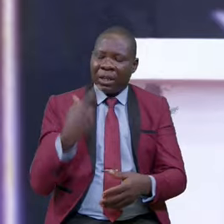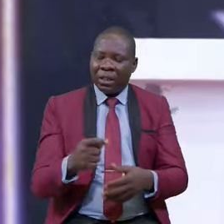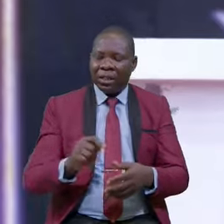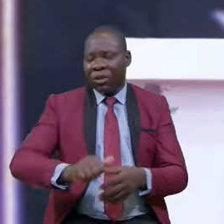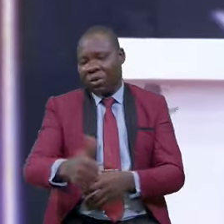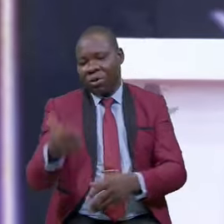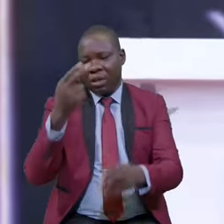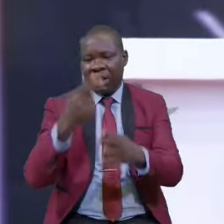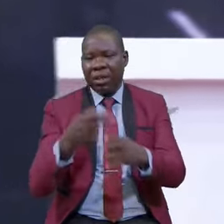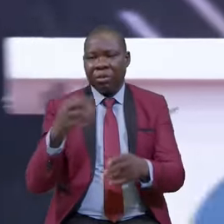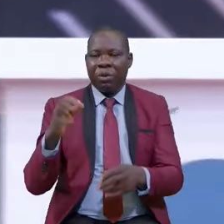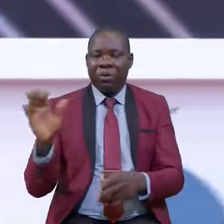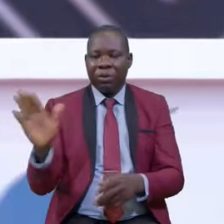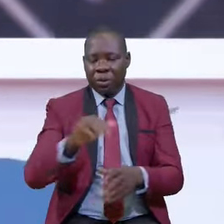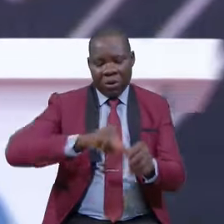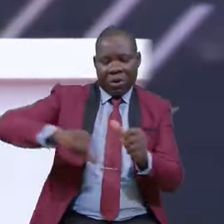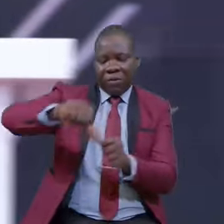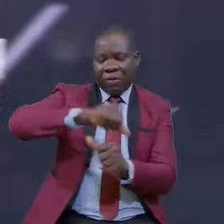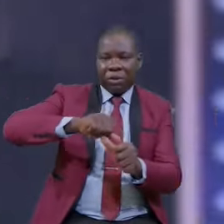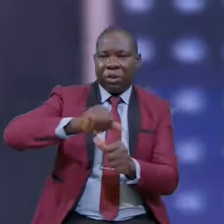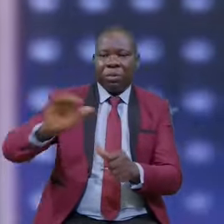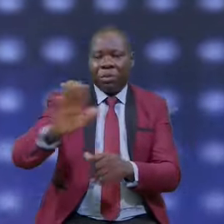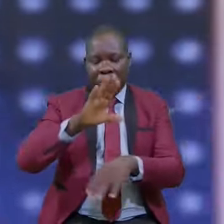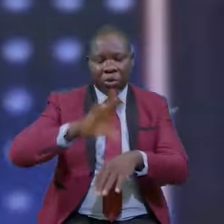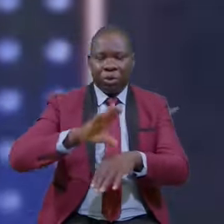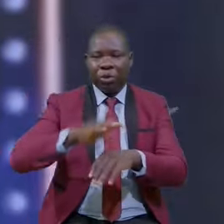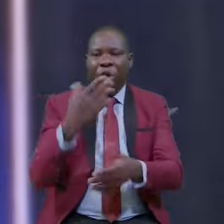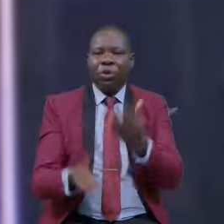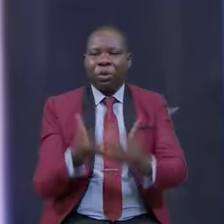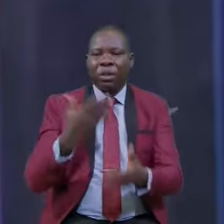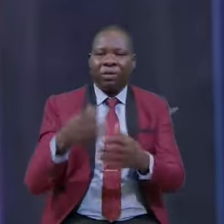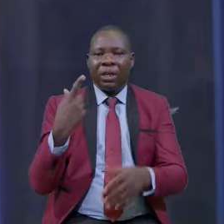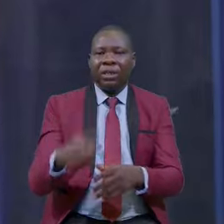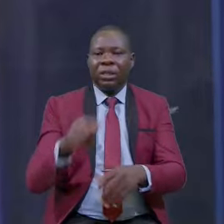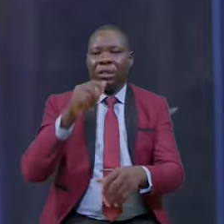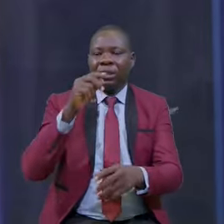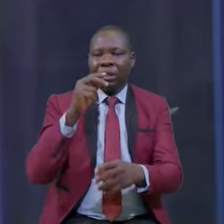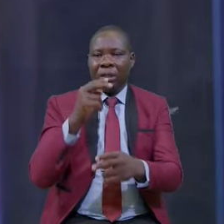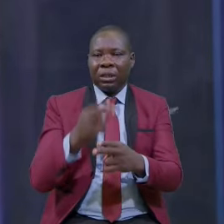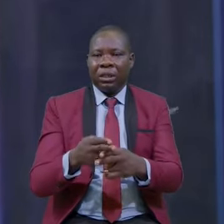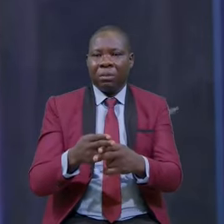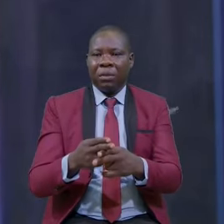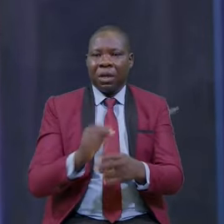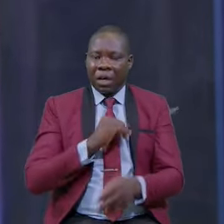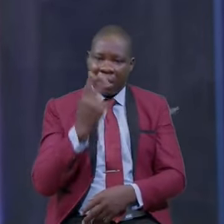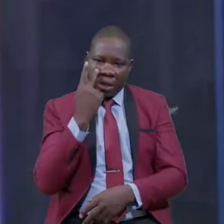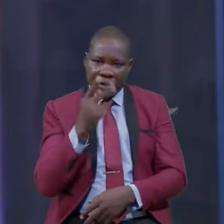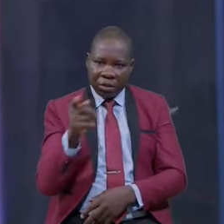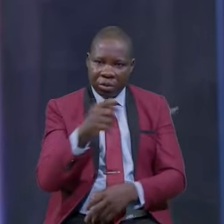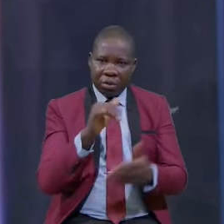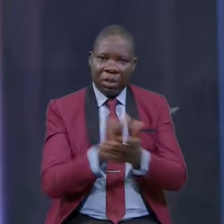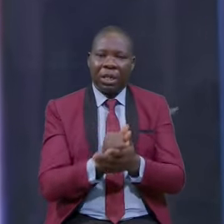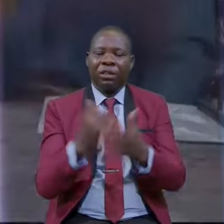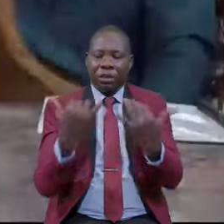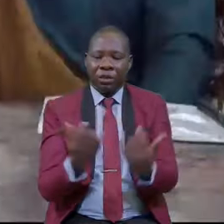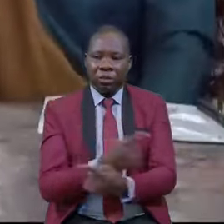de ministère, of your fellowship, de communion, of your church, de église, whatever the name, soit le nom, I see you that je today te vois you